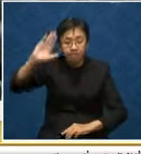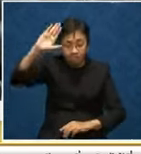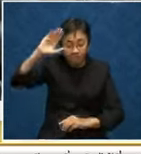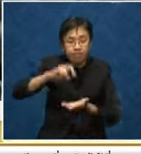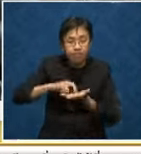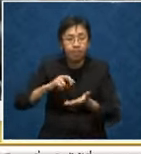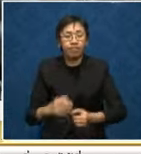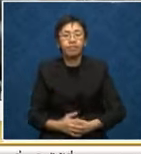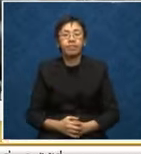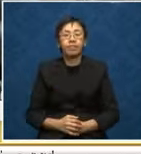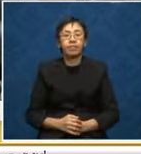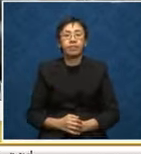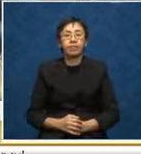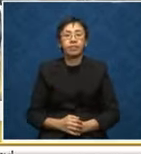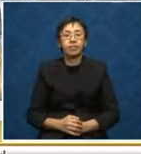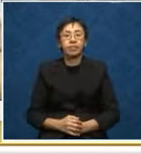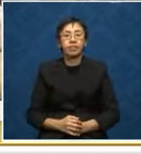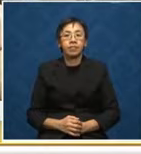ไม่ต้องยัด